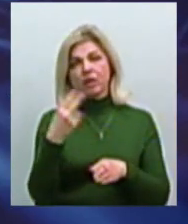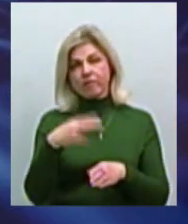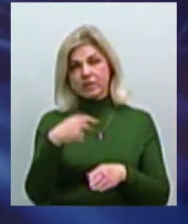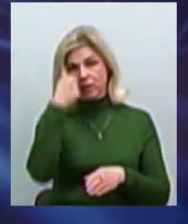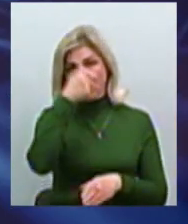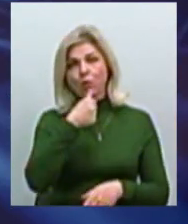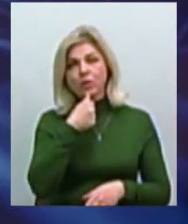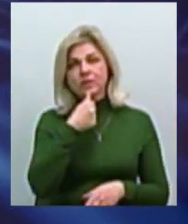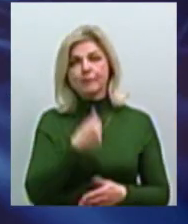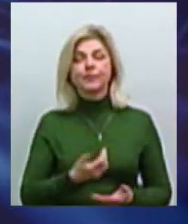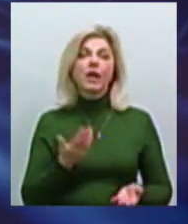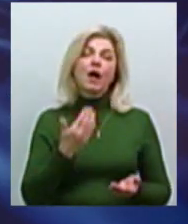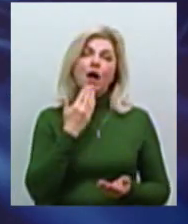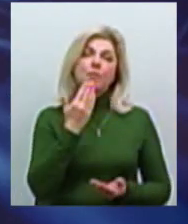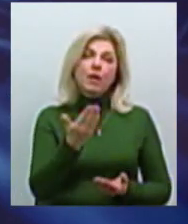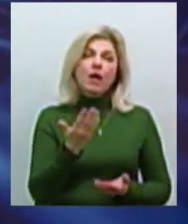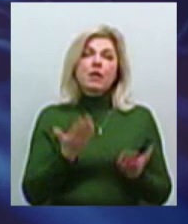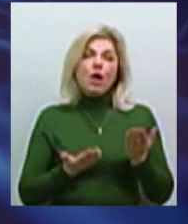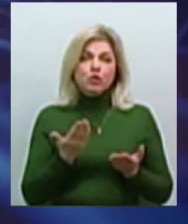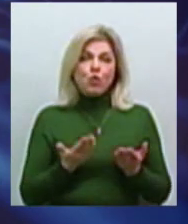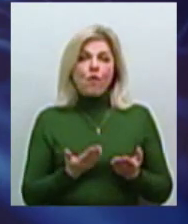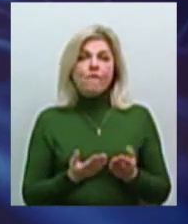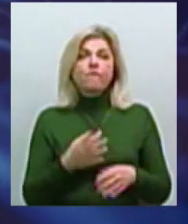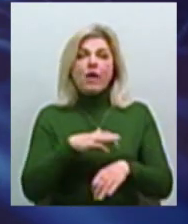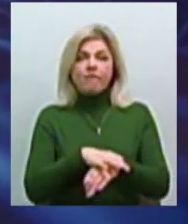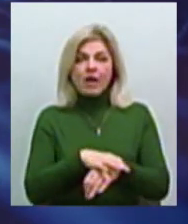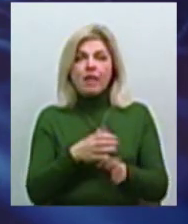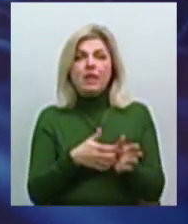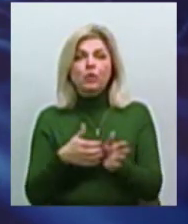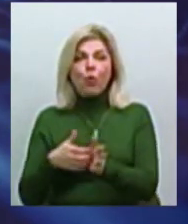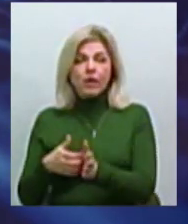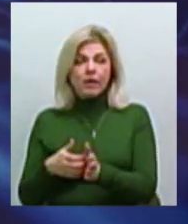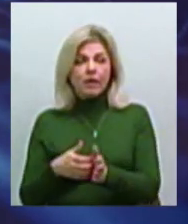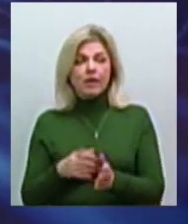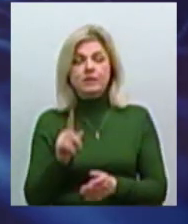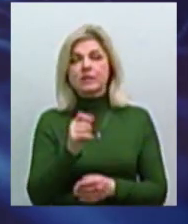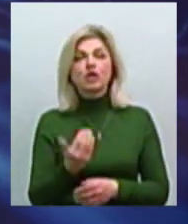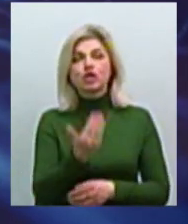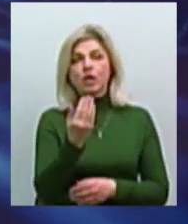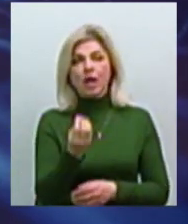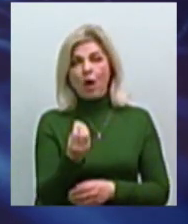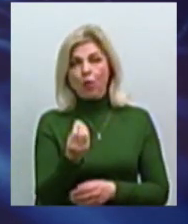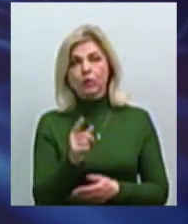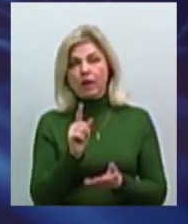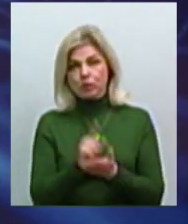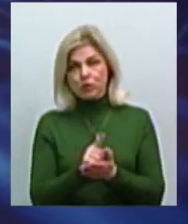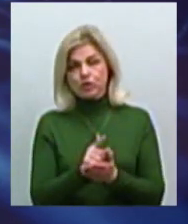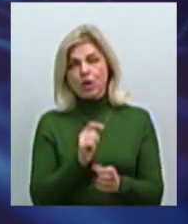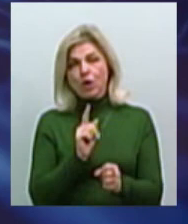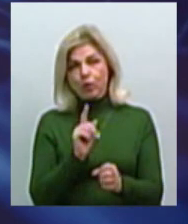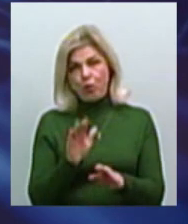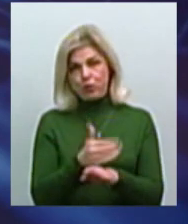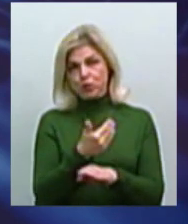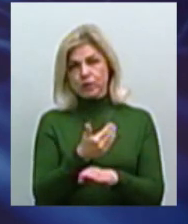А скажіть, будь ласка, якщо виявляються недоліки, за чий рахунок вони мають бути